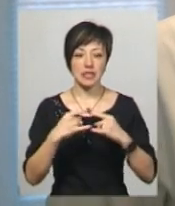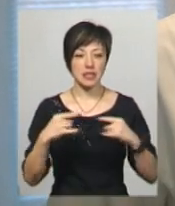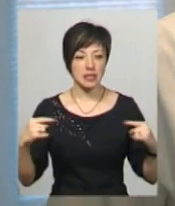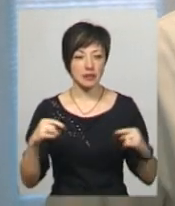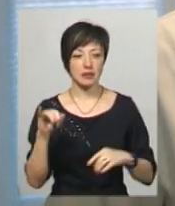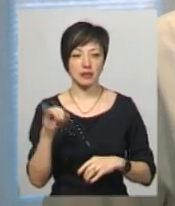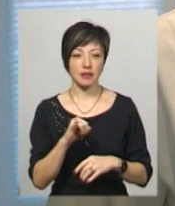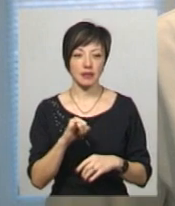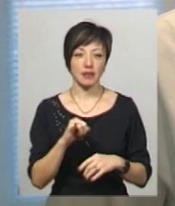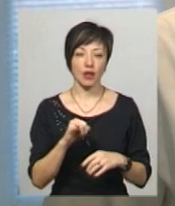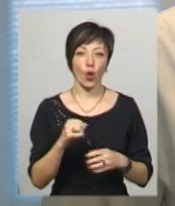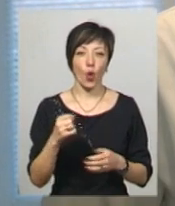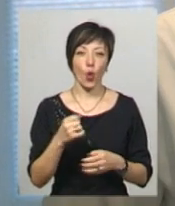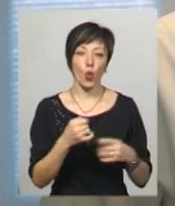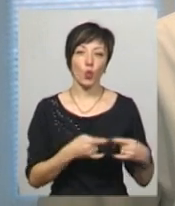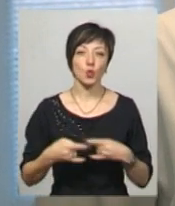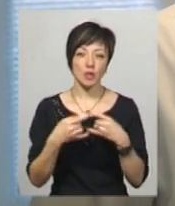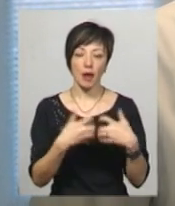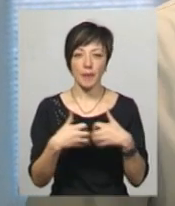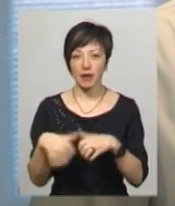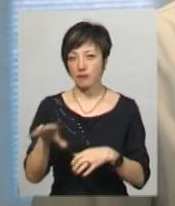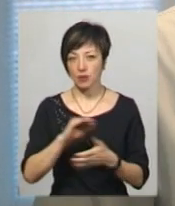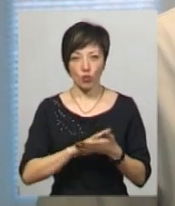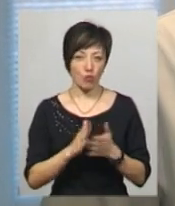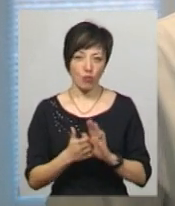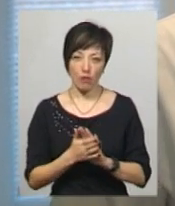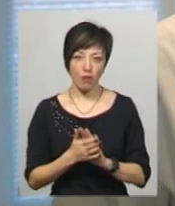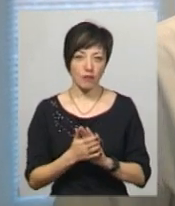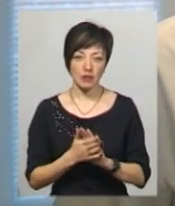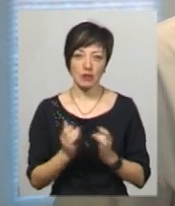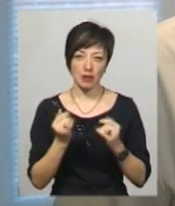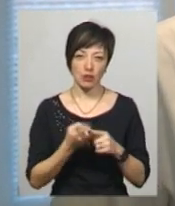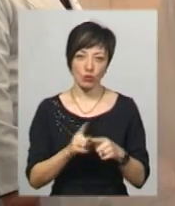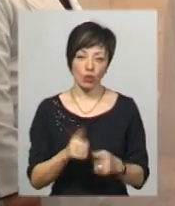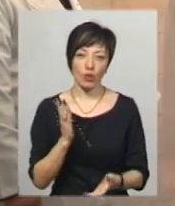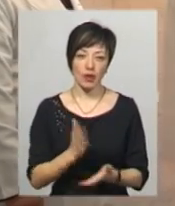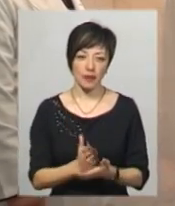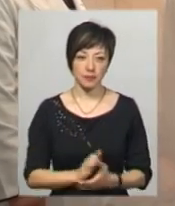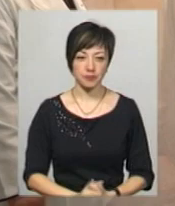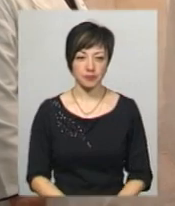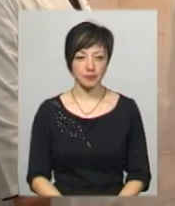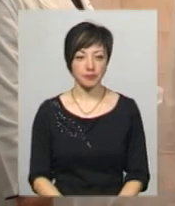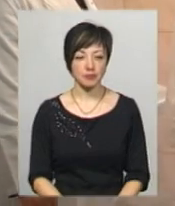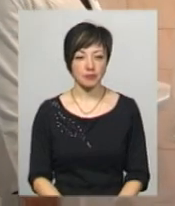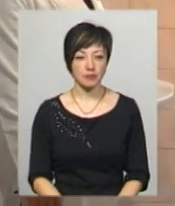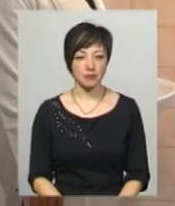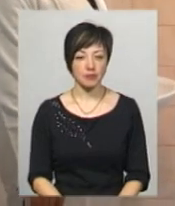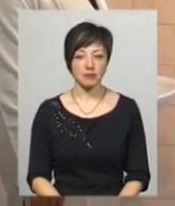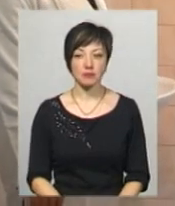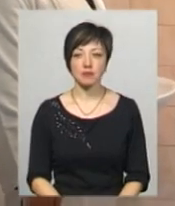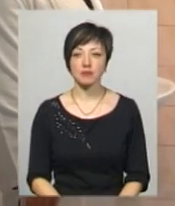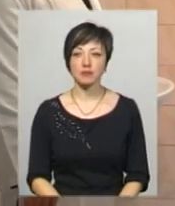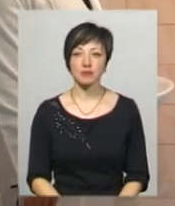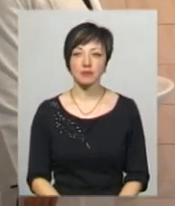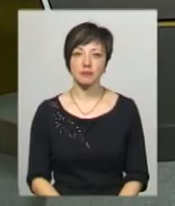і УЗД-апарат, і всі умови для цього є. Вікторія Бондар, Юрій Чорний, новини Поділля,